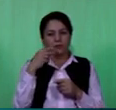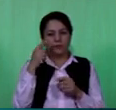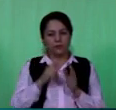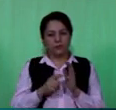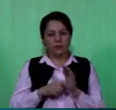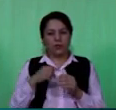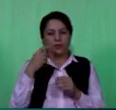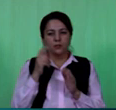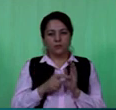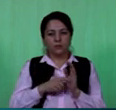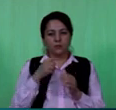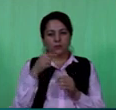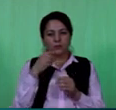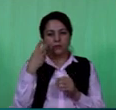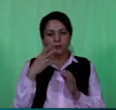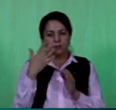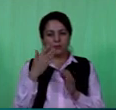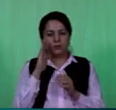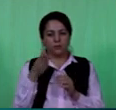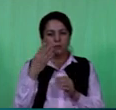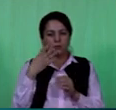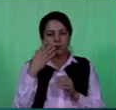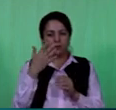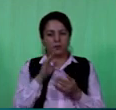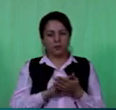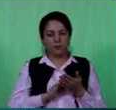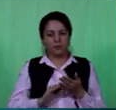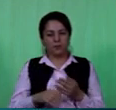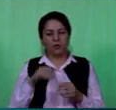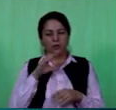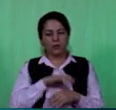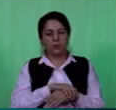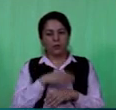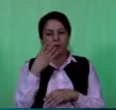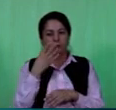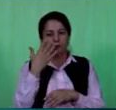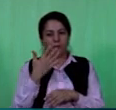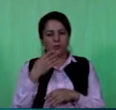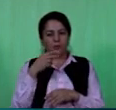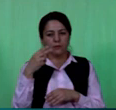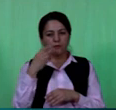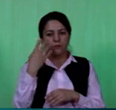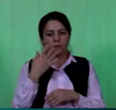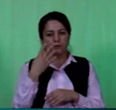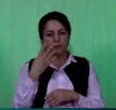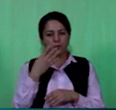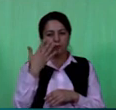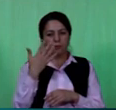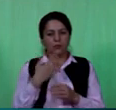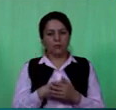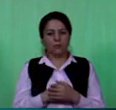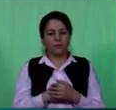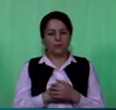25 получим 45 записали доказательства 45 равно 45